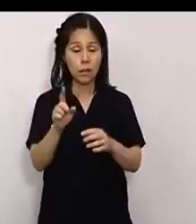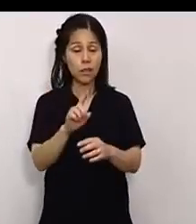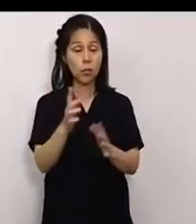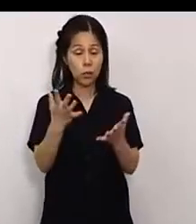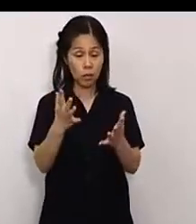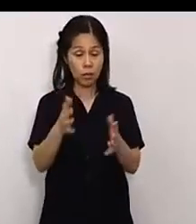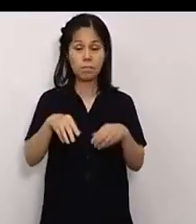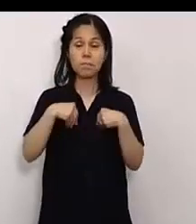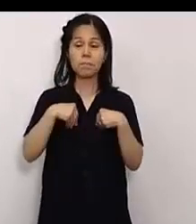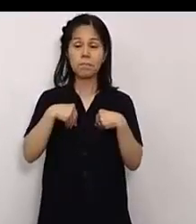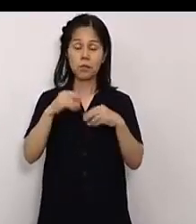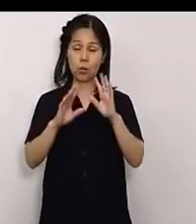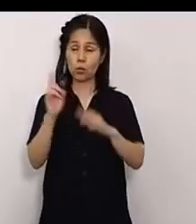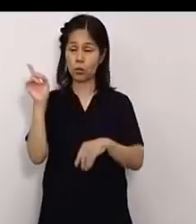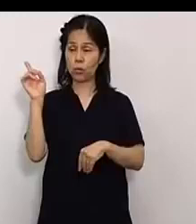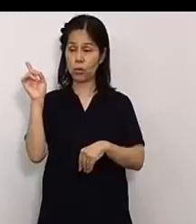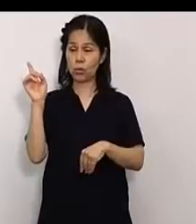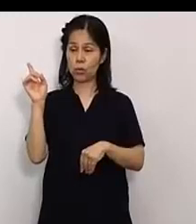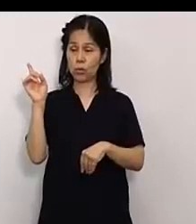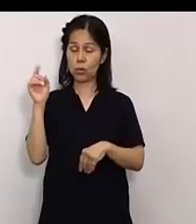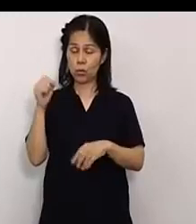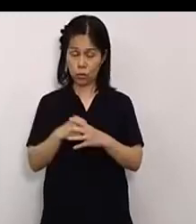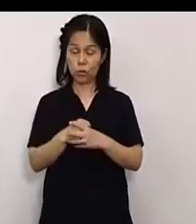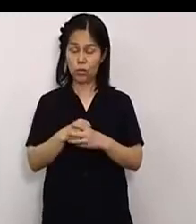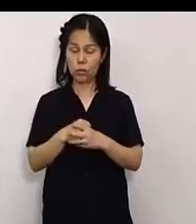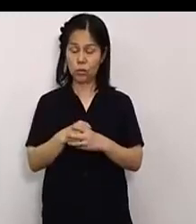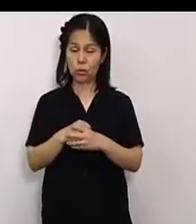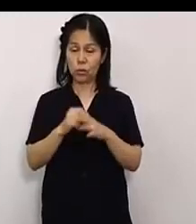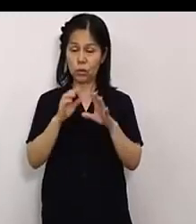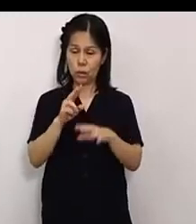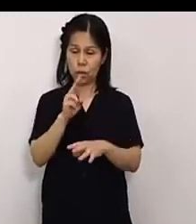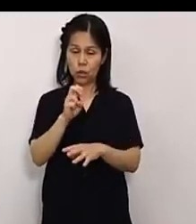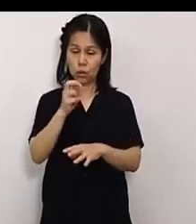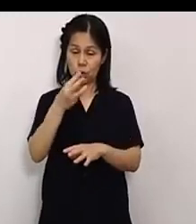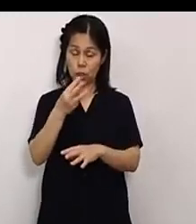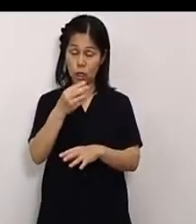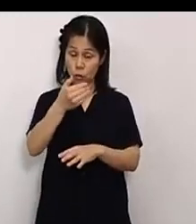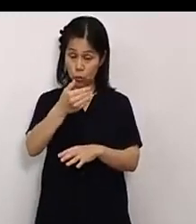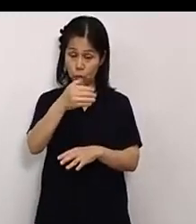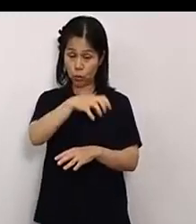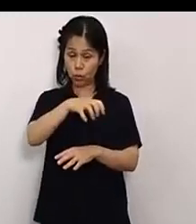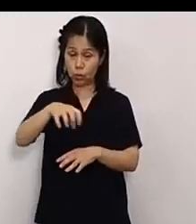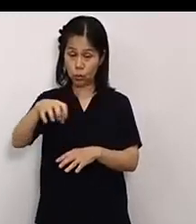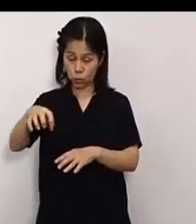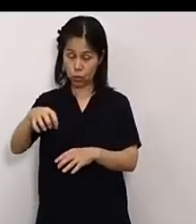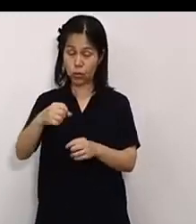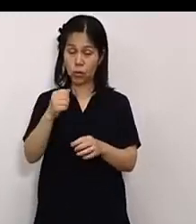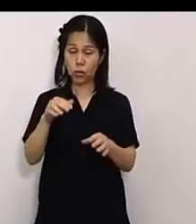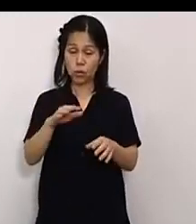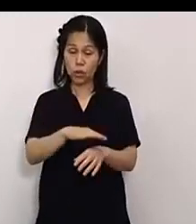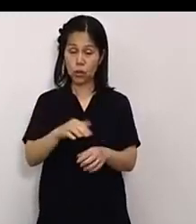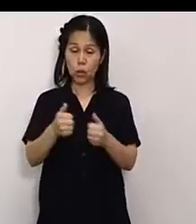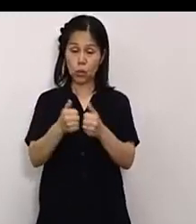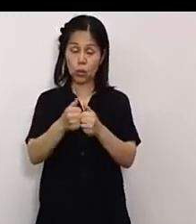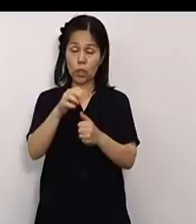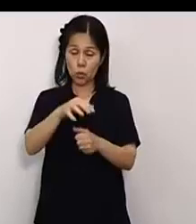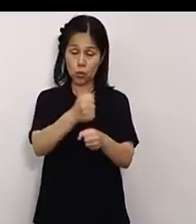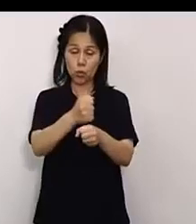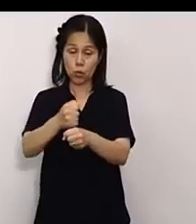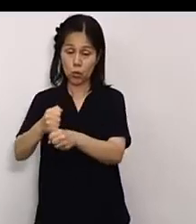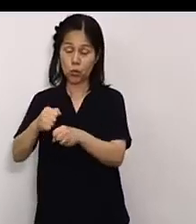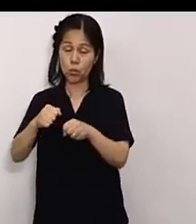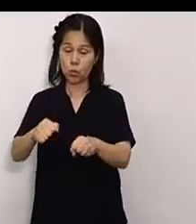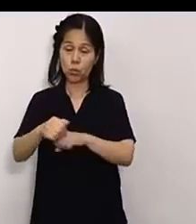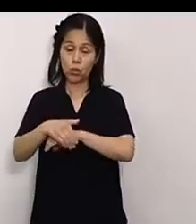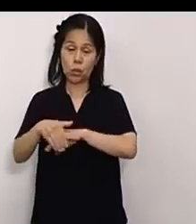受け答えでですね、で今23区に児童相談所を作ろうとしていて、で当